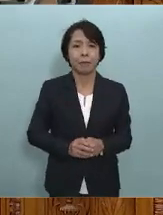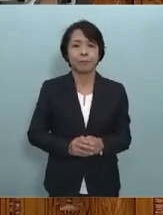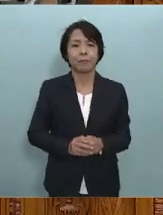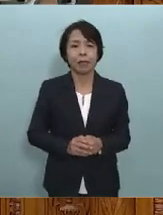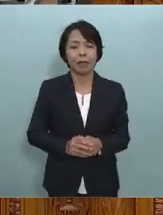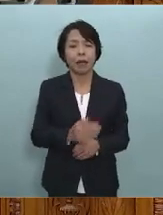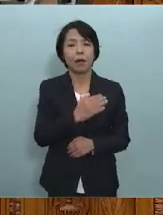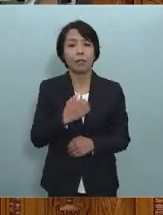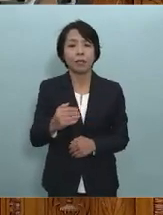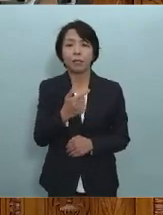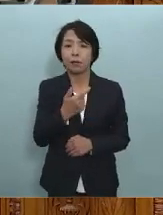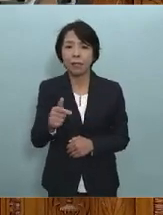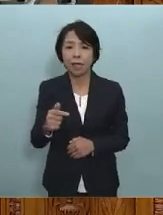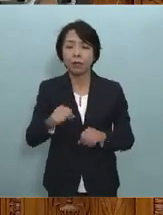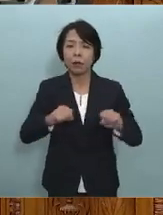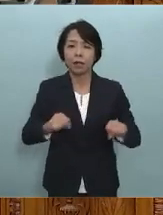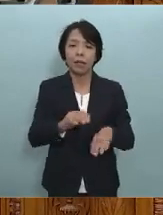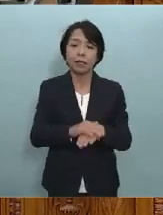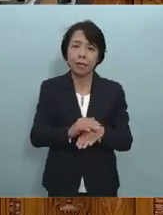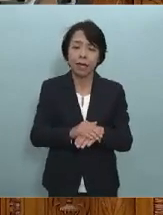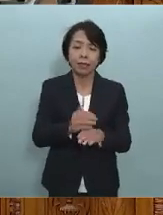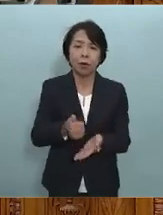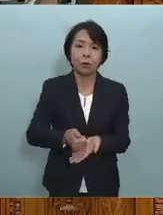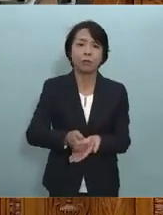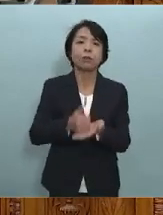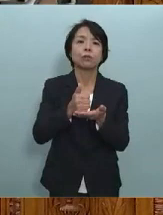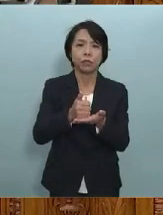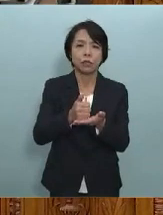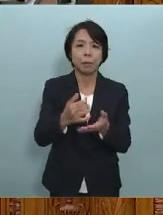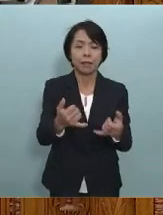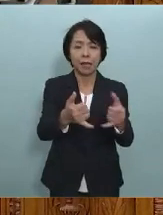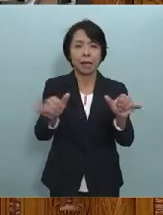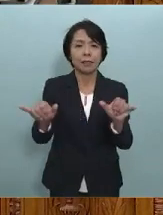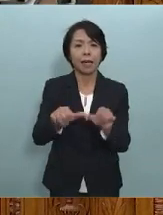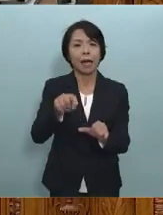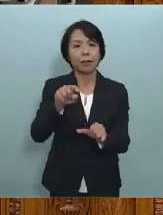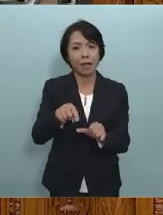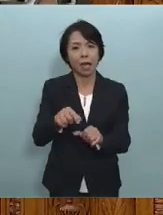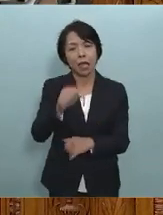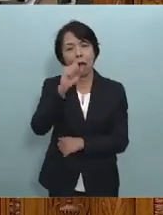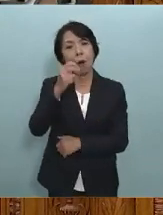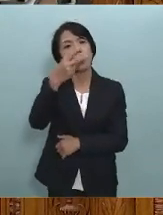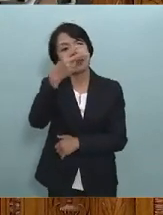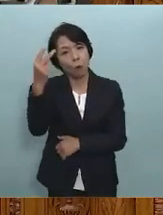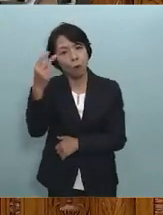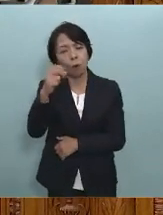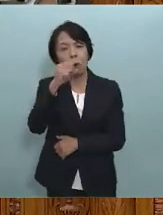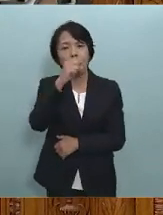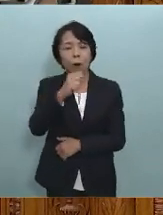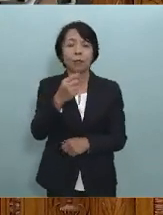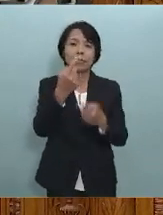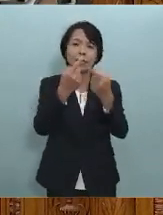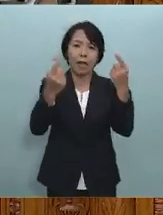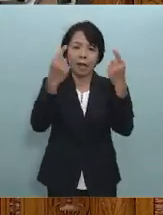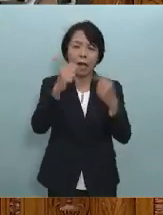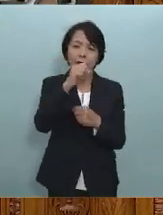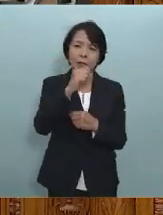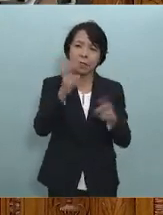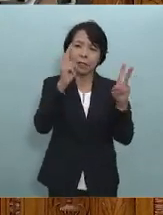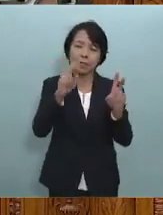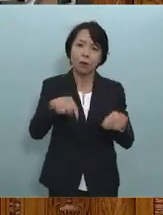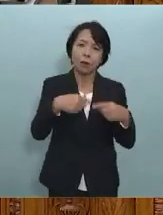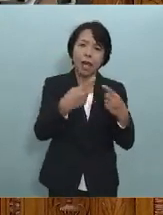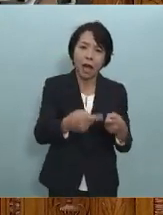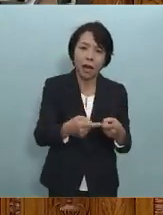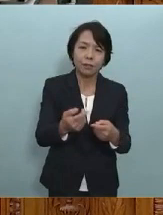多様な生き方を尊重していますが世間ではいわゆるいい高校からいい大学いい企業という昔ながらの価値